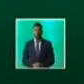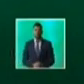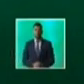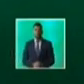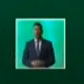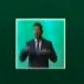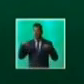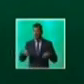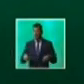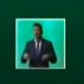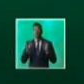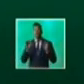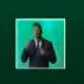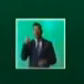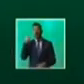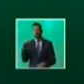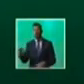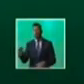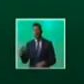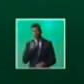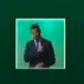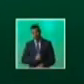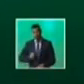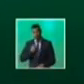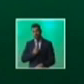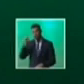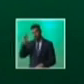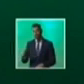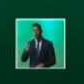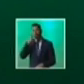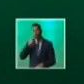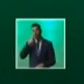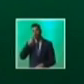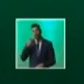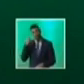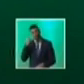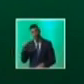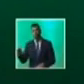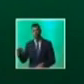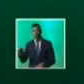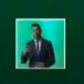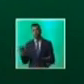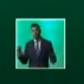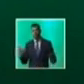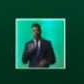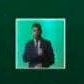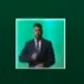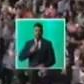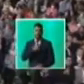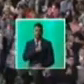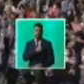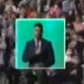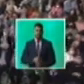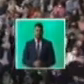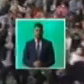και πέρα θα. Πιστεύετε ότι κακώς έγινε? Ο κύριος Ανδρουλάκης δεν μπορεί να προτείνει πρόσωπο εφόσον δεν έχουμε ούτε